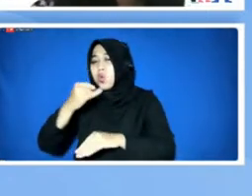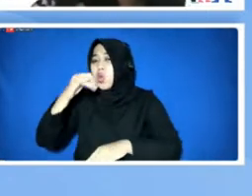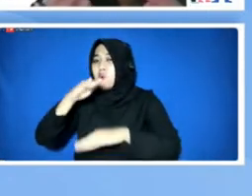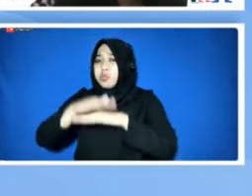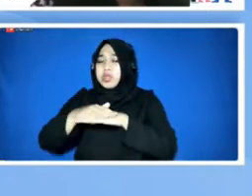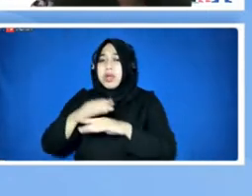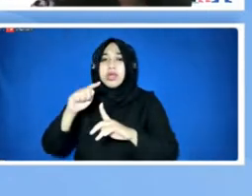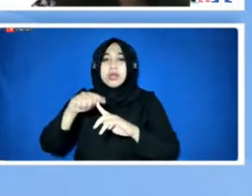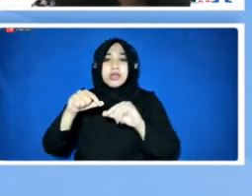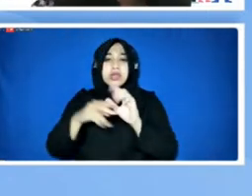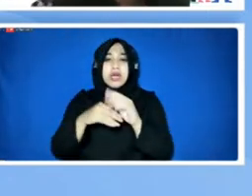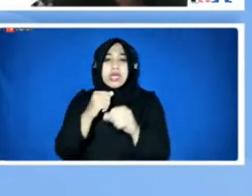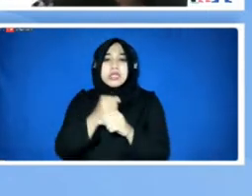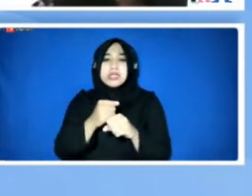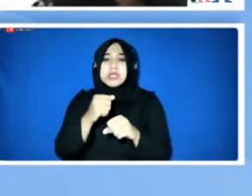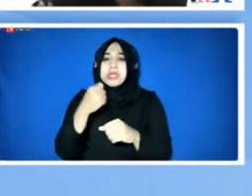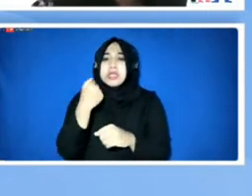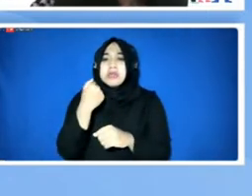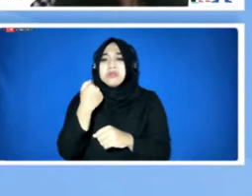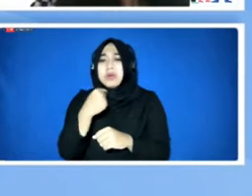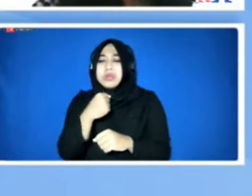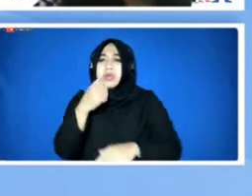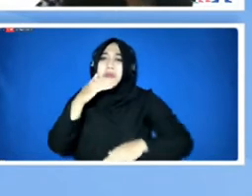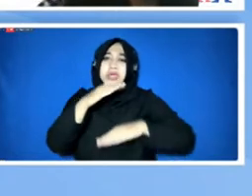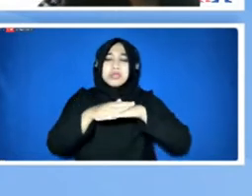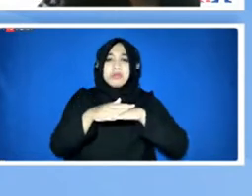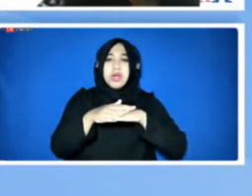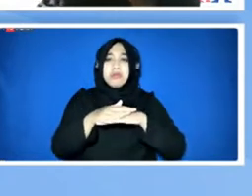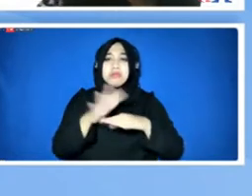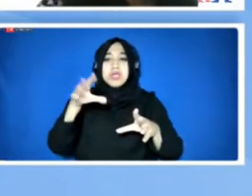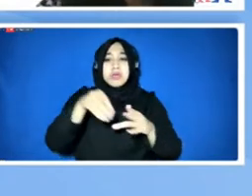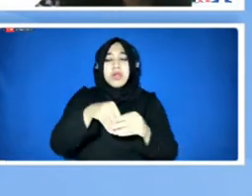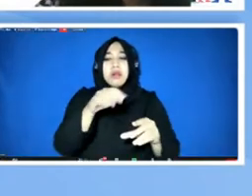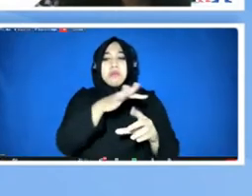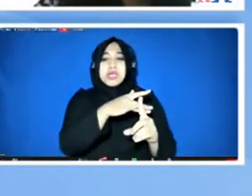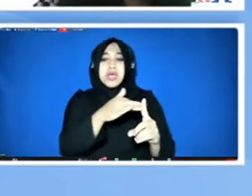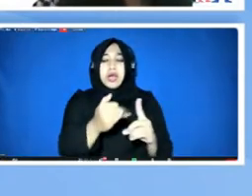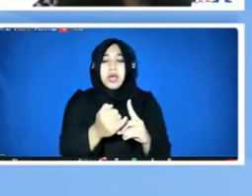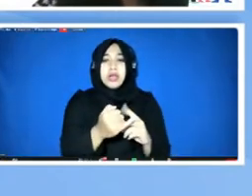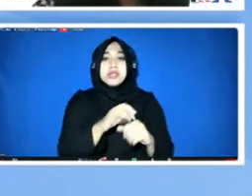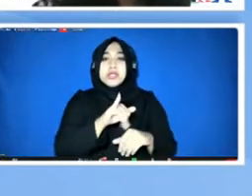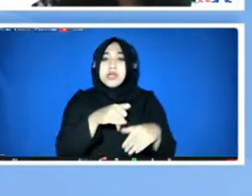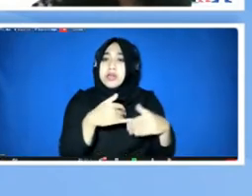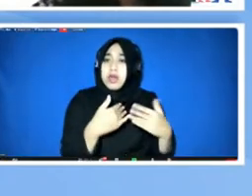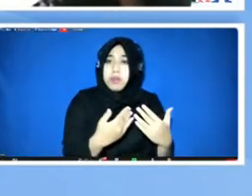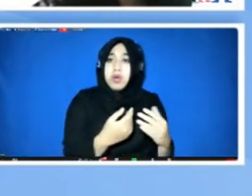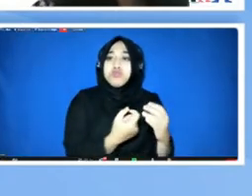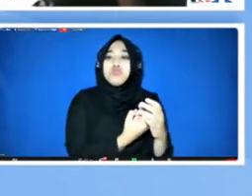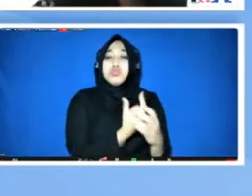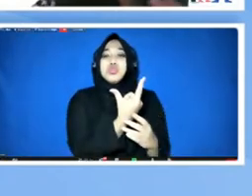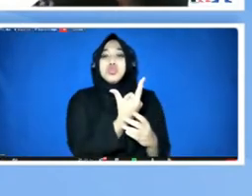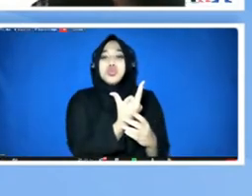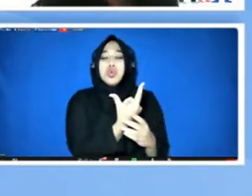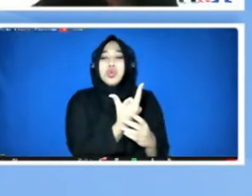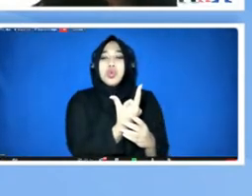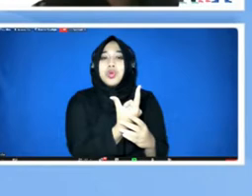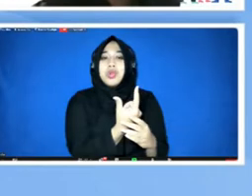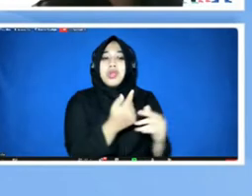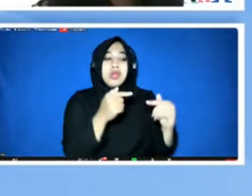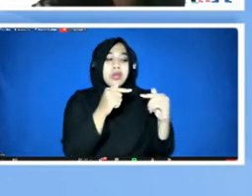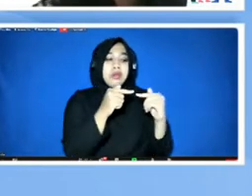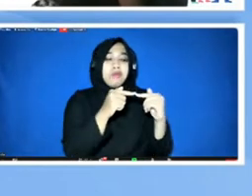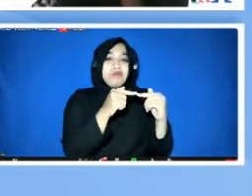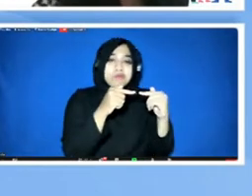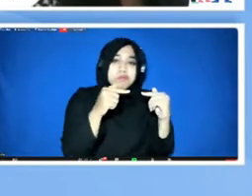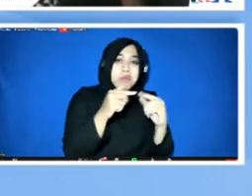tracing juga tidak bisa secara maksimal melibatkan masyarakat, sehingga muncullah tadi seperti misperception